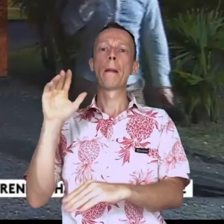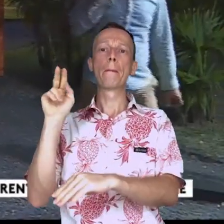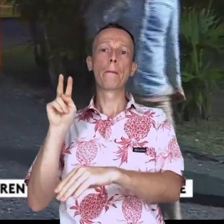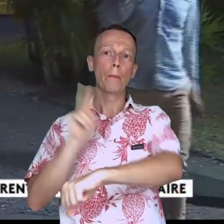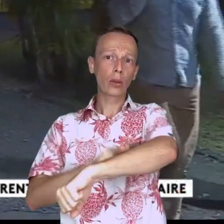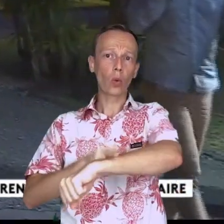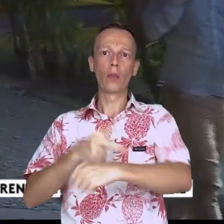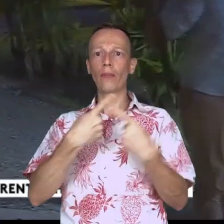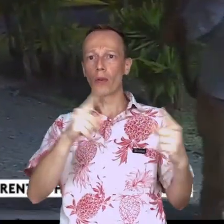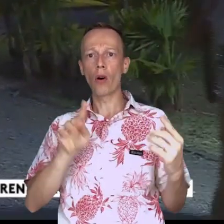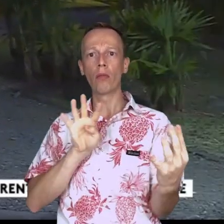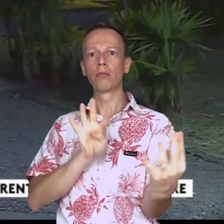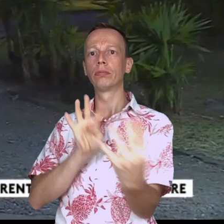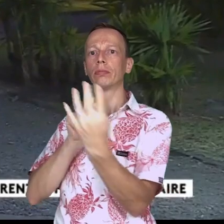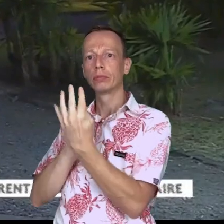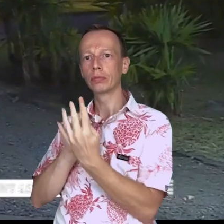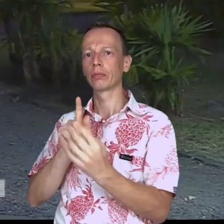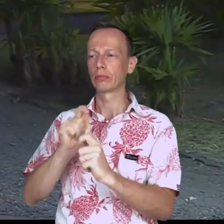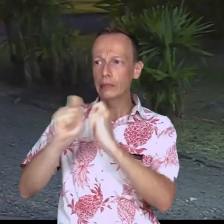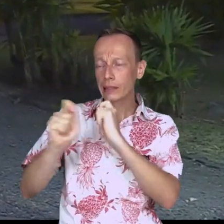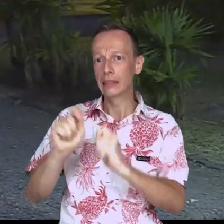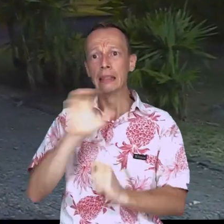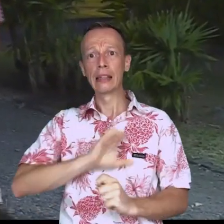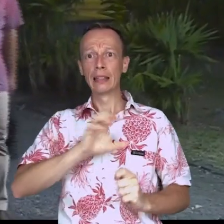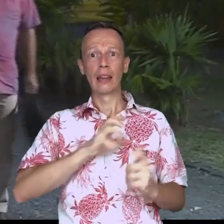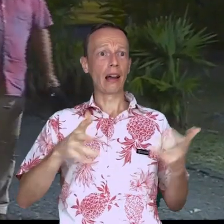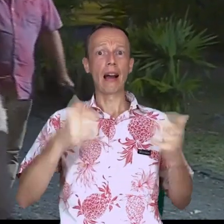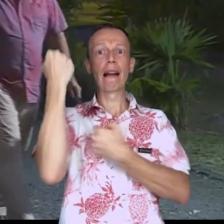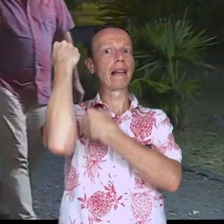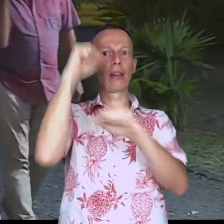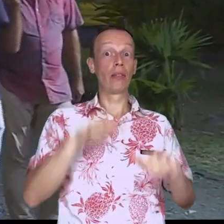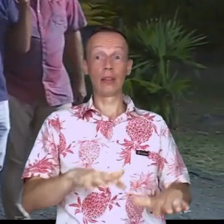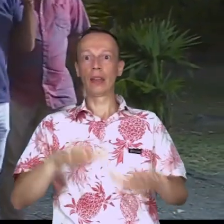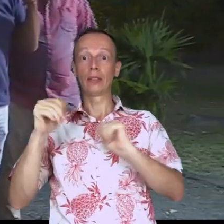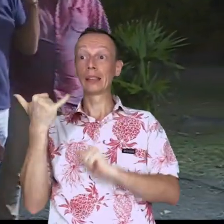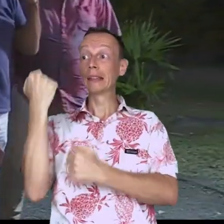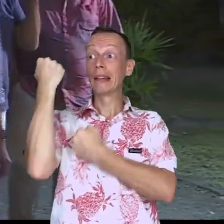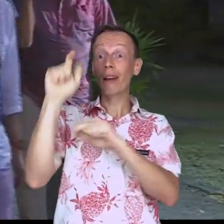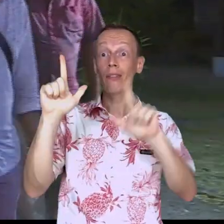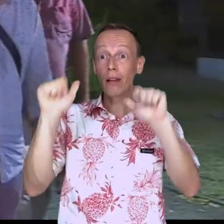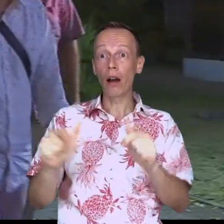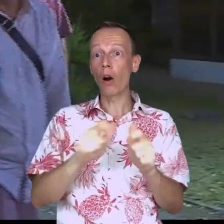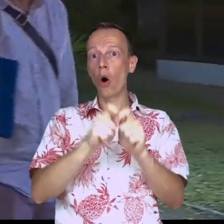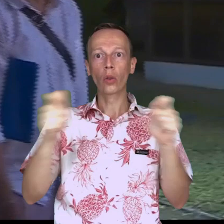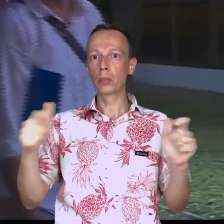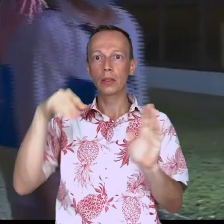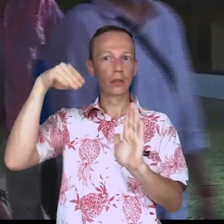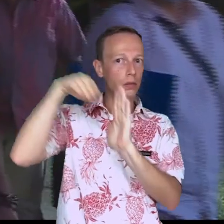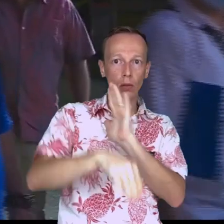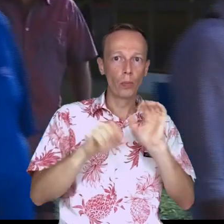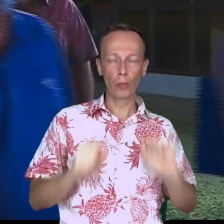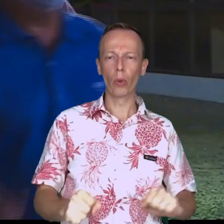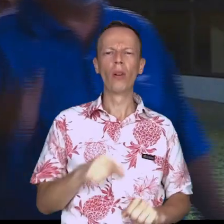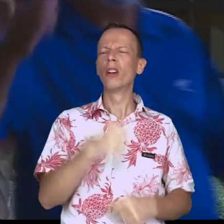meilleure protection des employés. De leur côté, les patrons acquiescent. Je vous propose d'écouter Christophe Play et Olivier Cressman au micro de Jacques